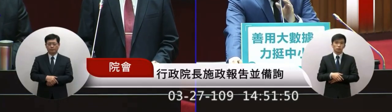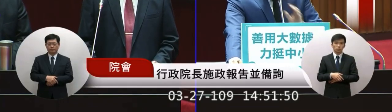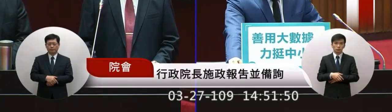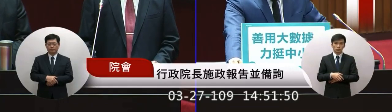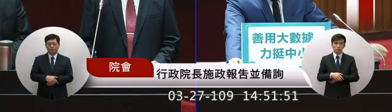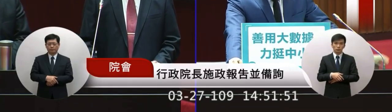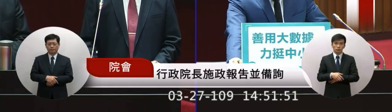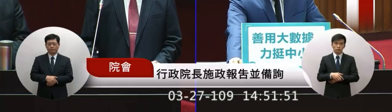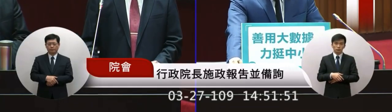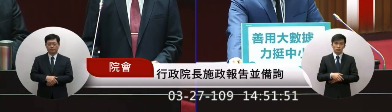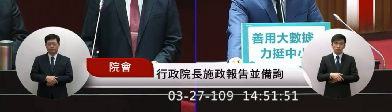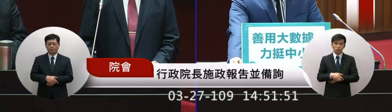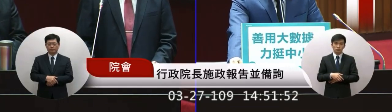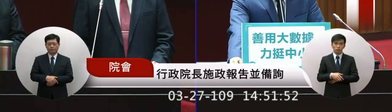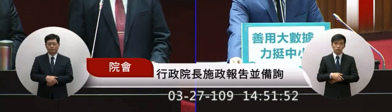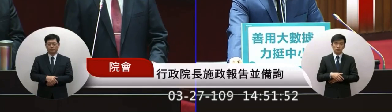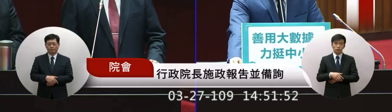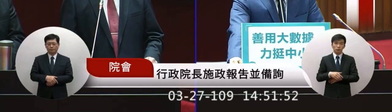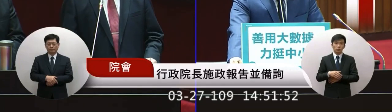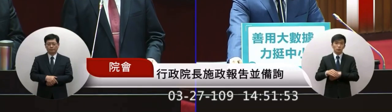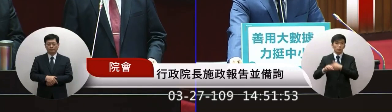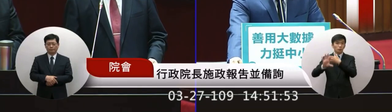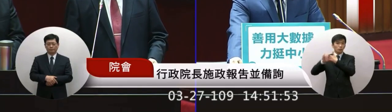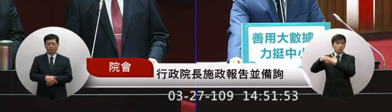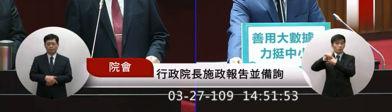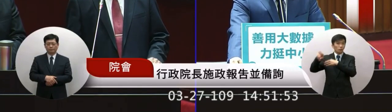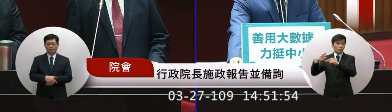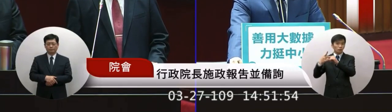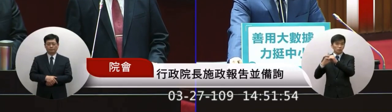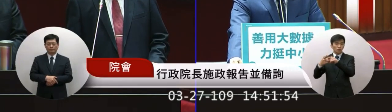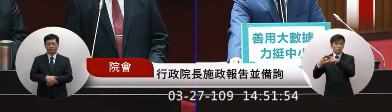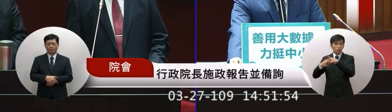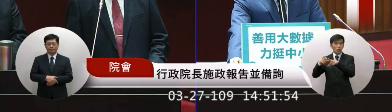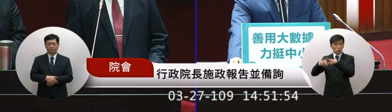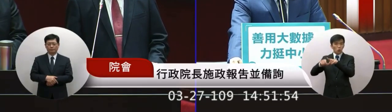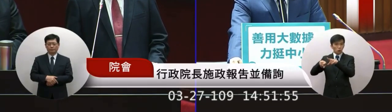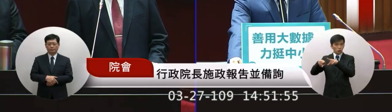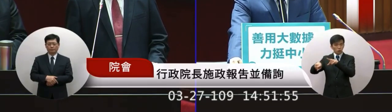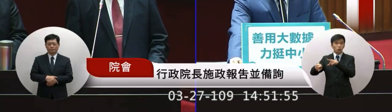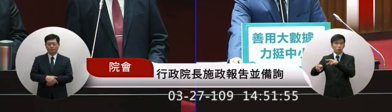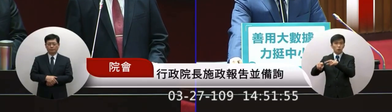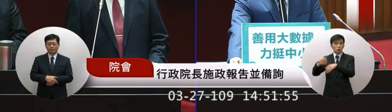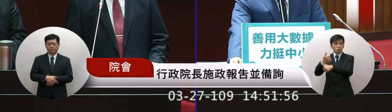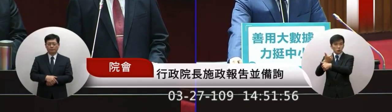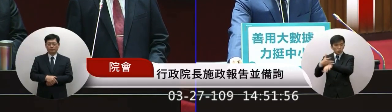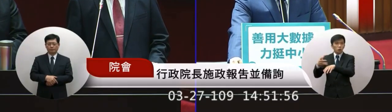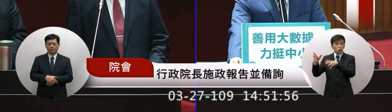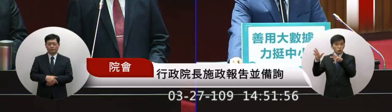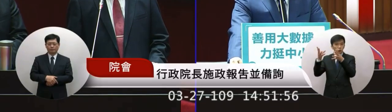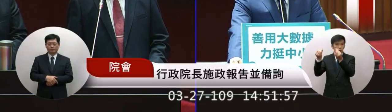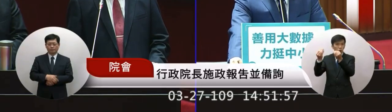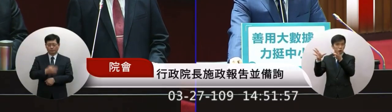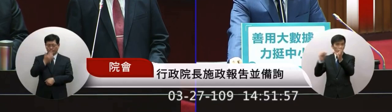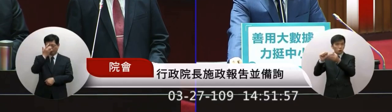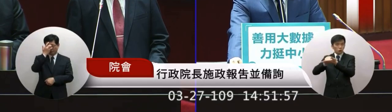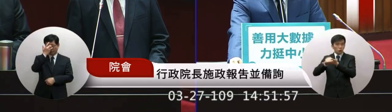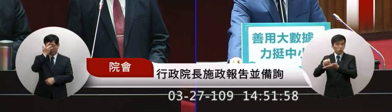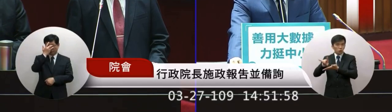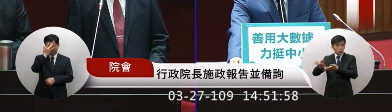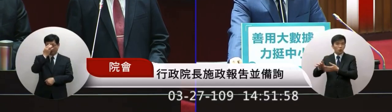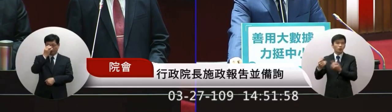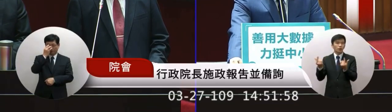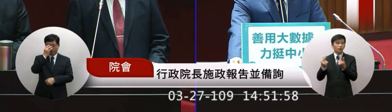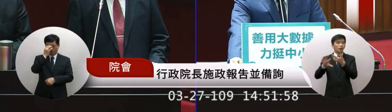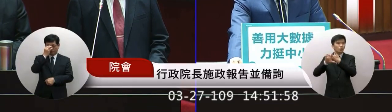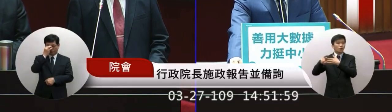啊，所以说，既然说海外的中小企业也握有庞大的当地市场相关的数据，我想海外是没有分朝野